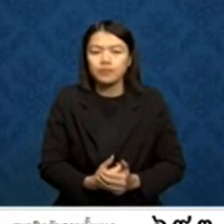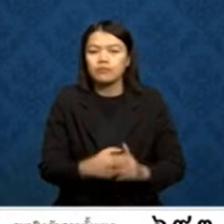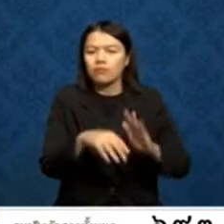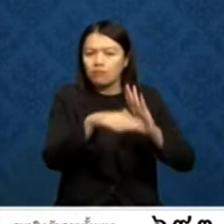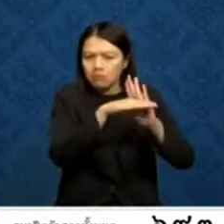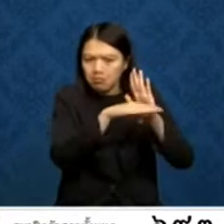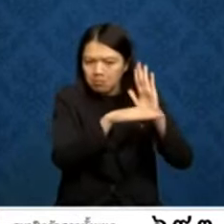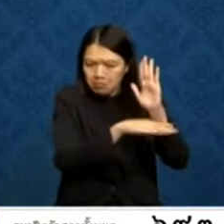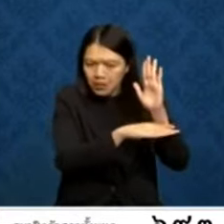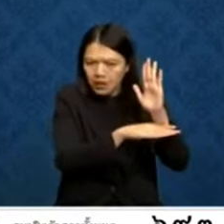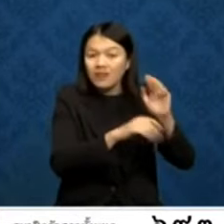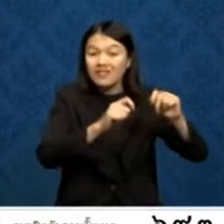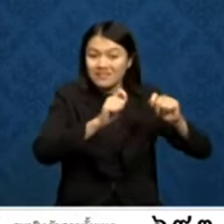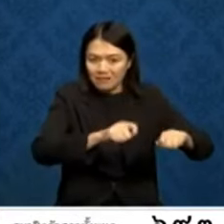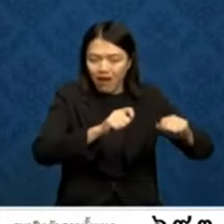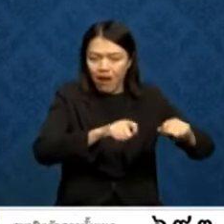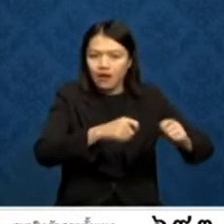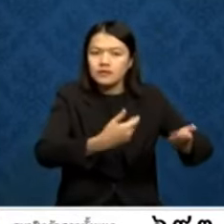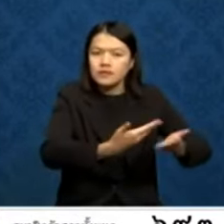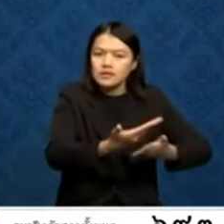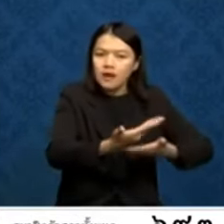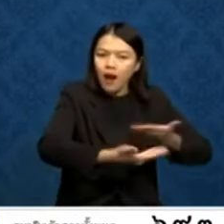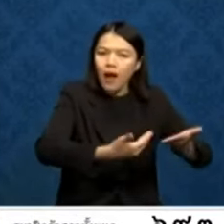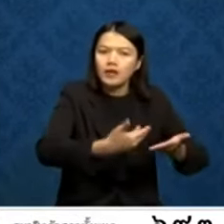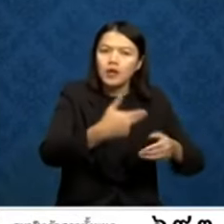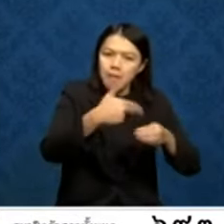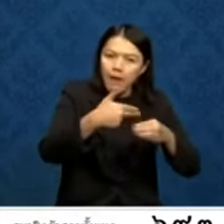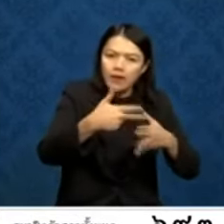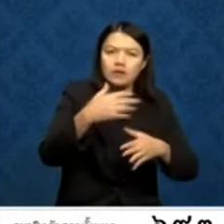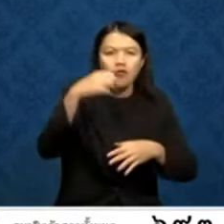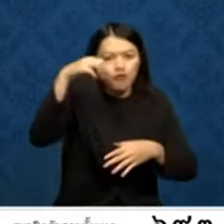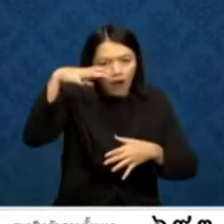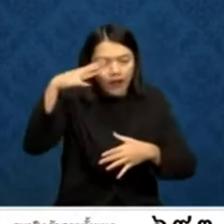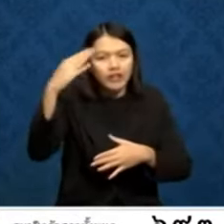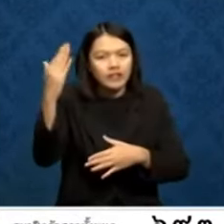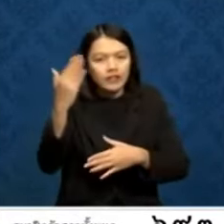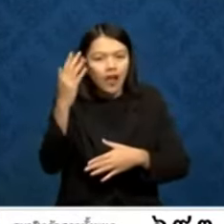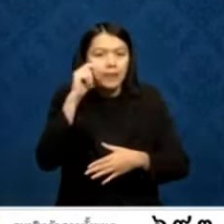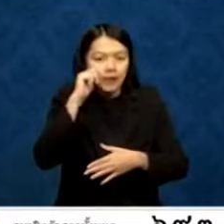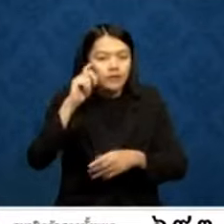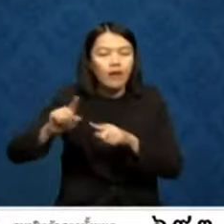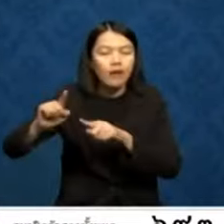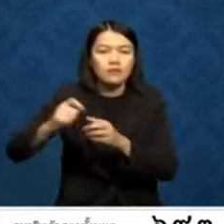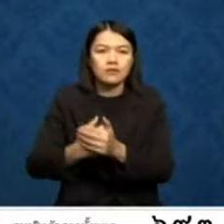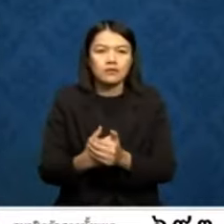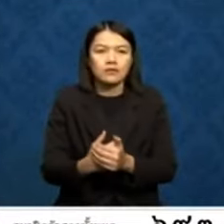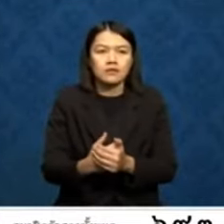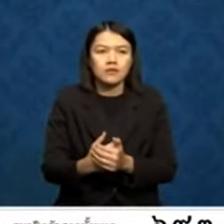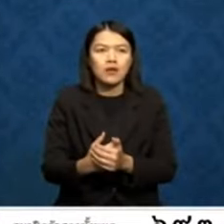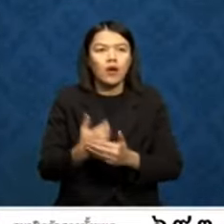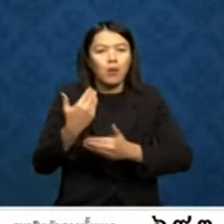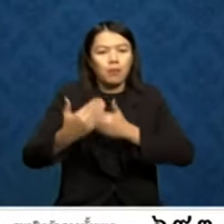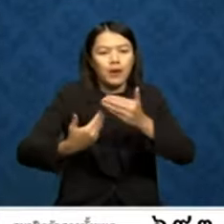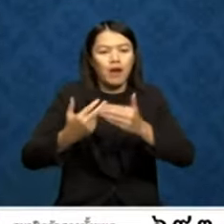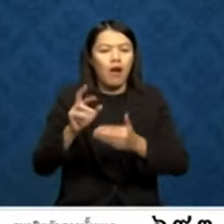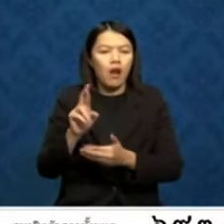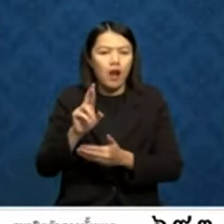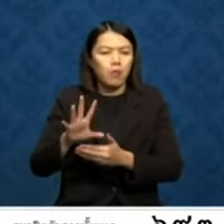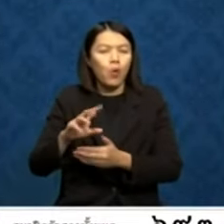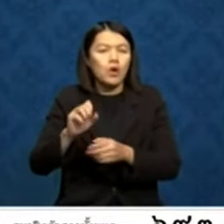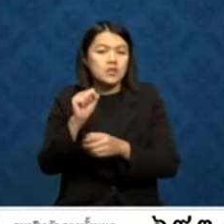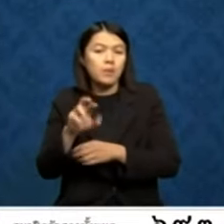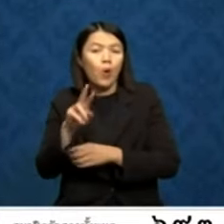เกี่ยวกับการทำสัญญาซื้อขายพลังงานโดยตรง Direct PPA รวมทั้งการพัฒนาระบบสำรองน้